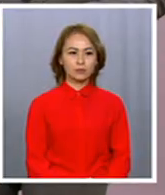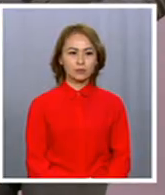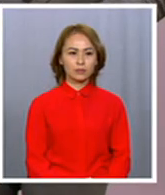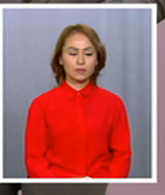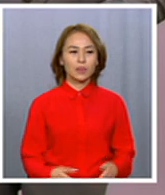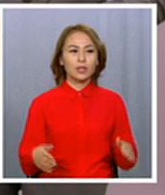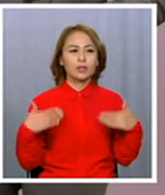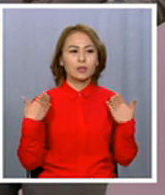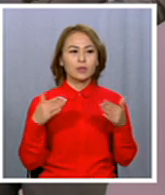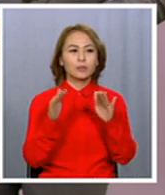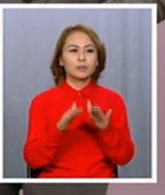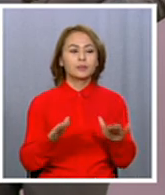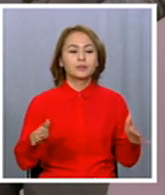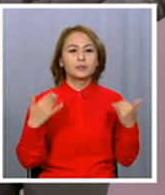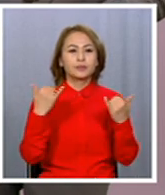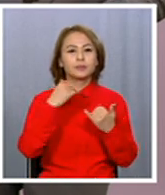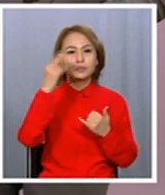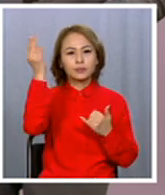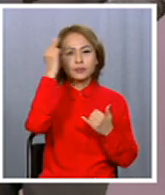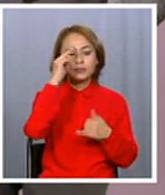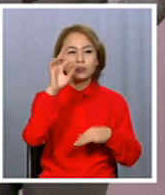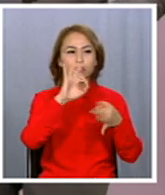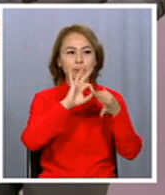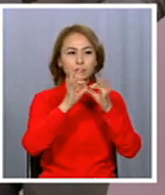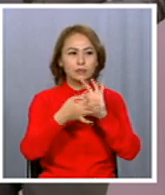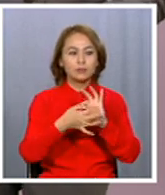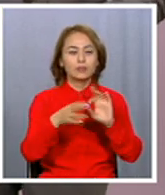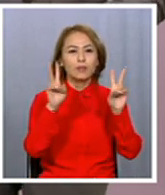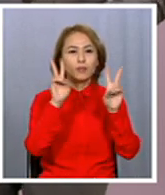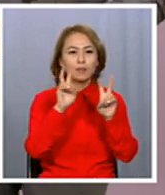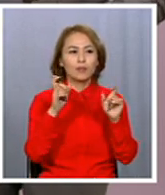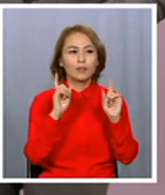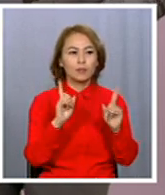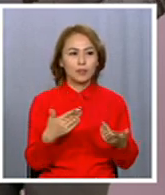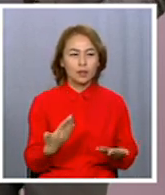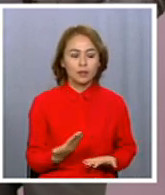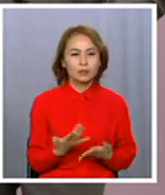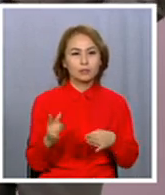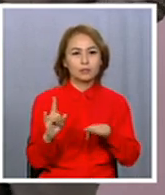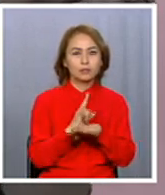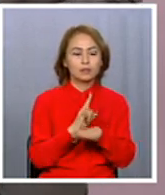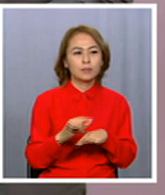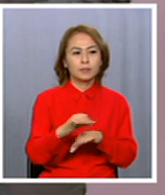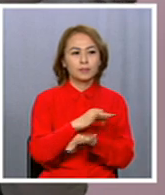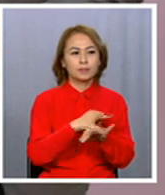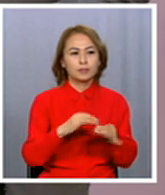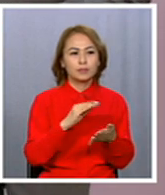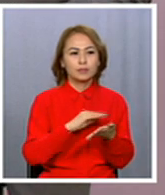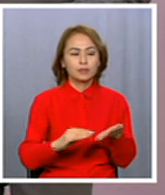Сәлеметсіңдер ме балалар? Бүгінгі сабағымыздың тақырыбы – ақиқат немесе жалған пікірлер құру.